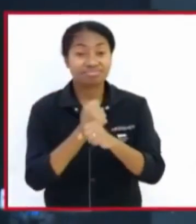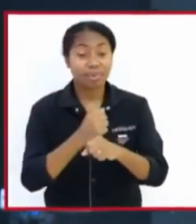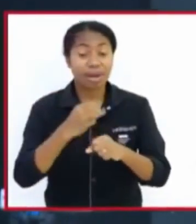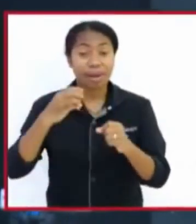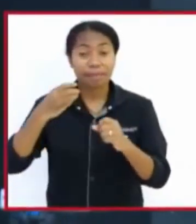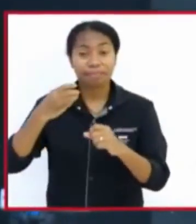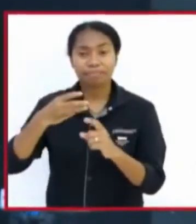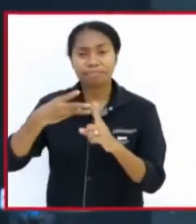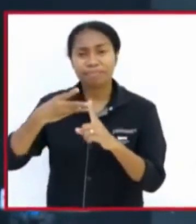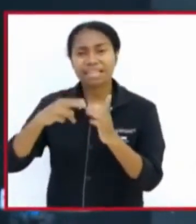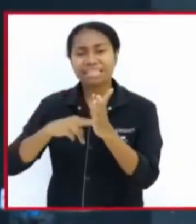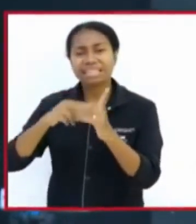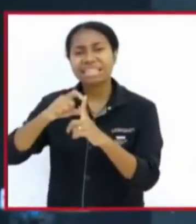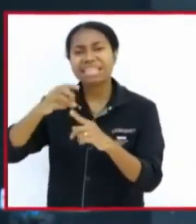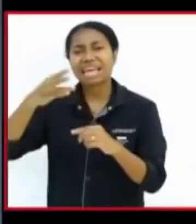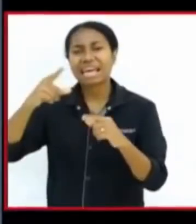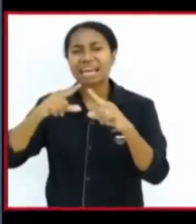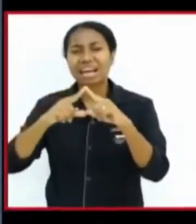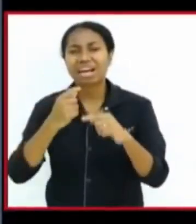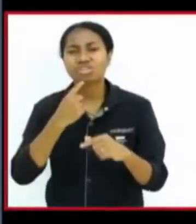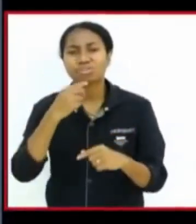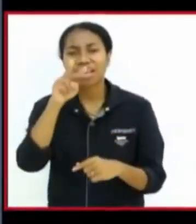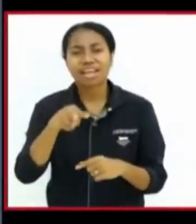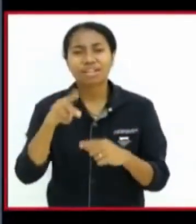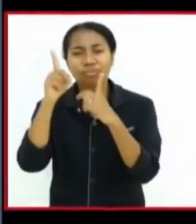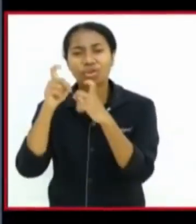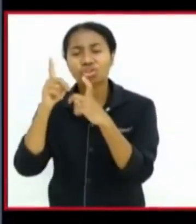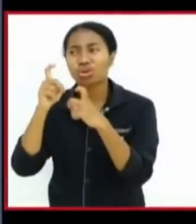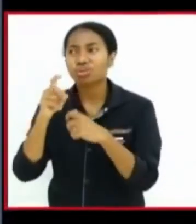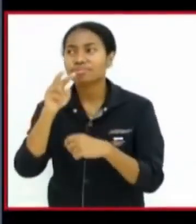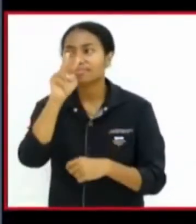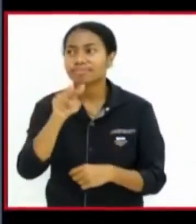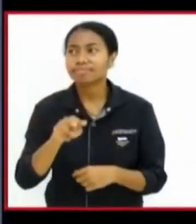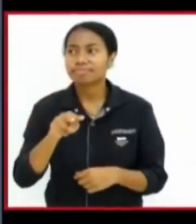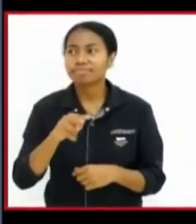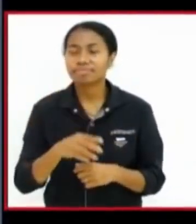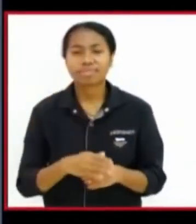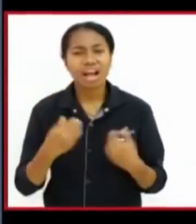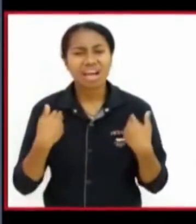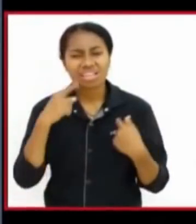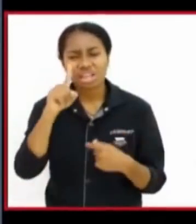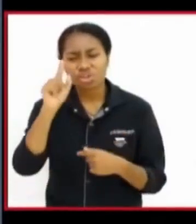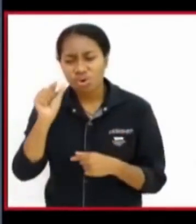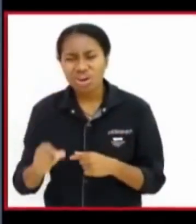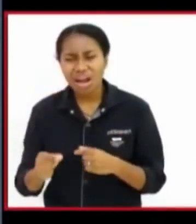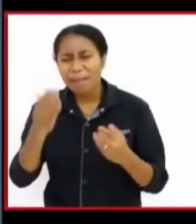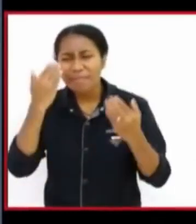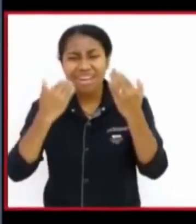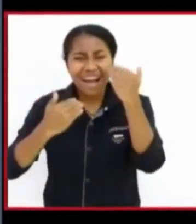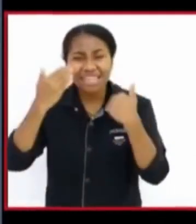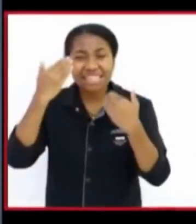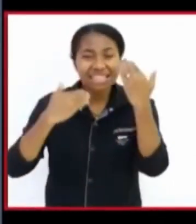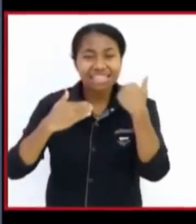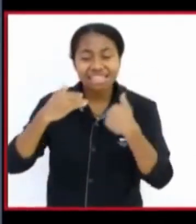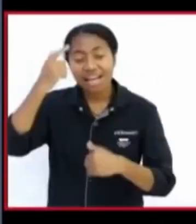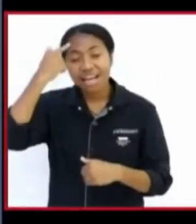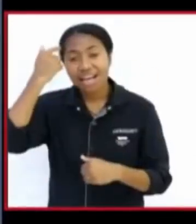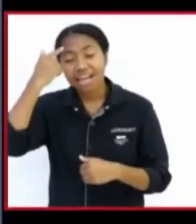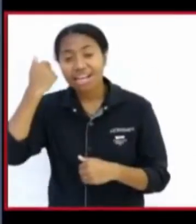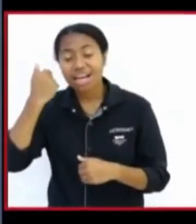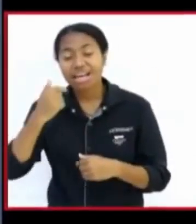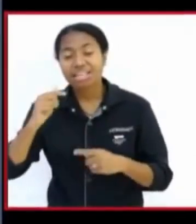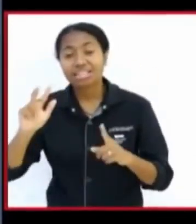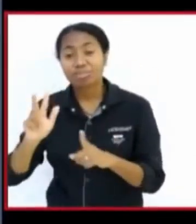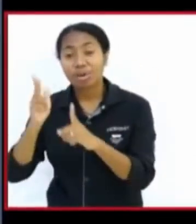ratapan itu Berikut ini adalah foto mereka ini yang satu sedang menangis dengan sedih karena setelah